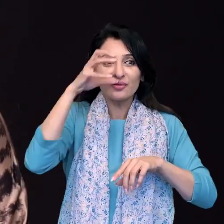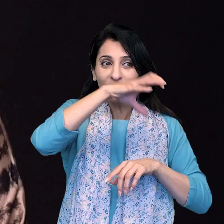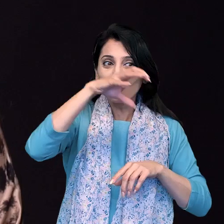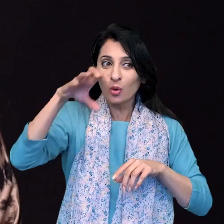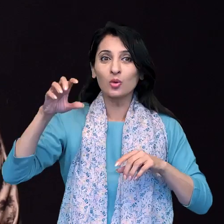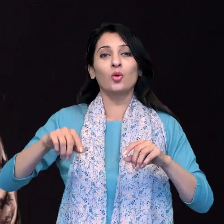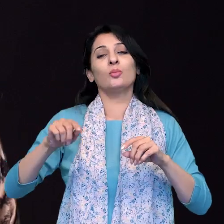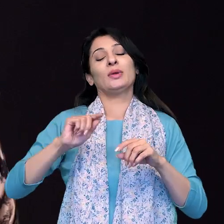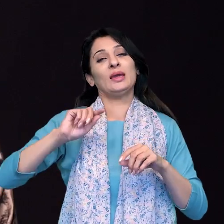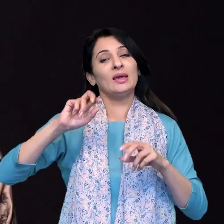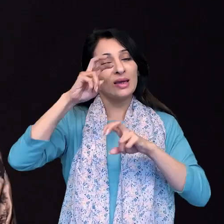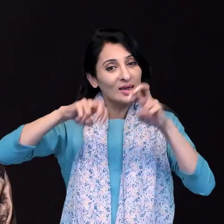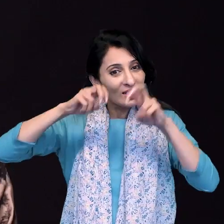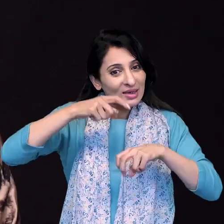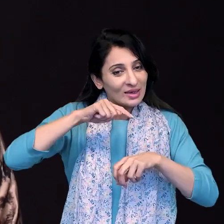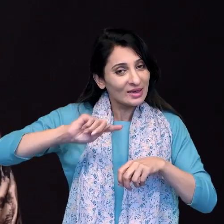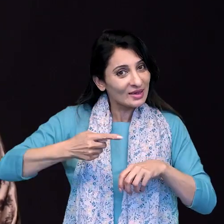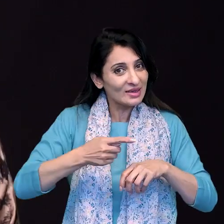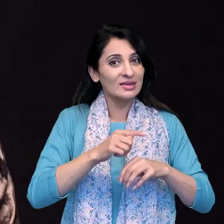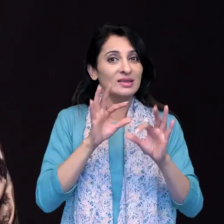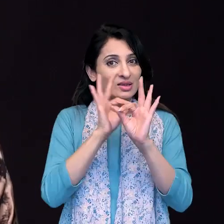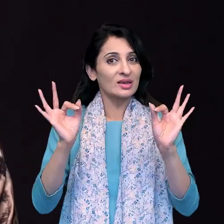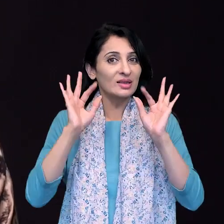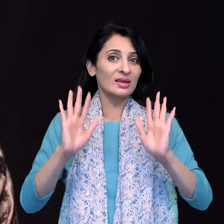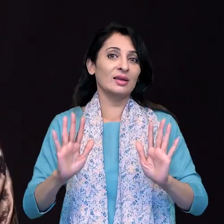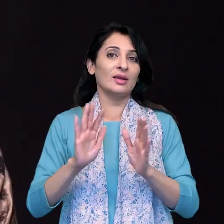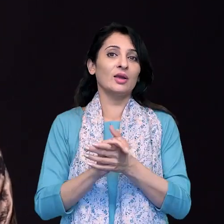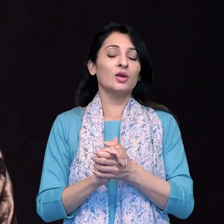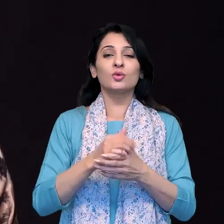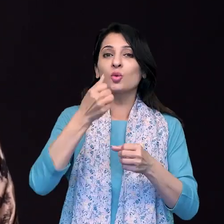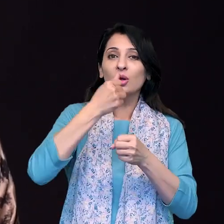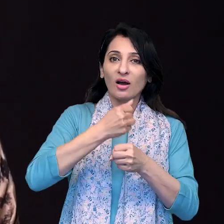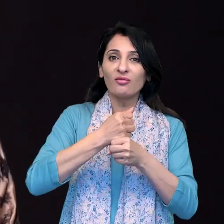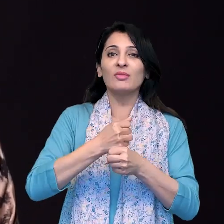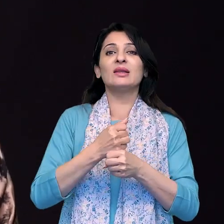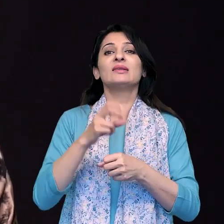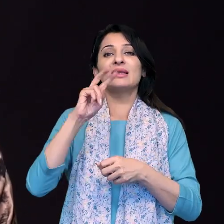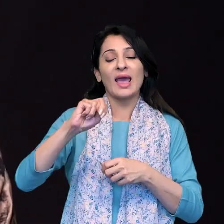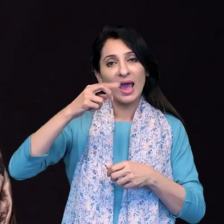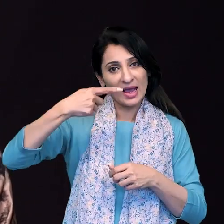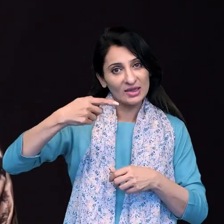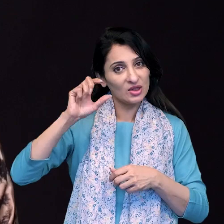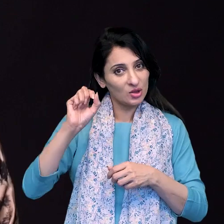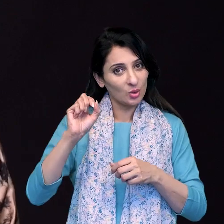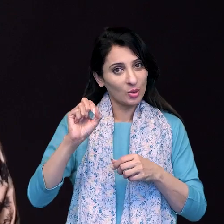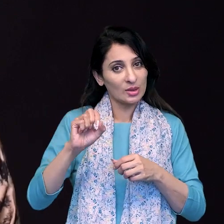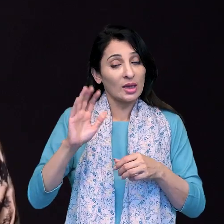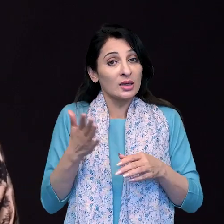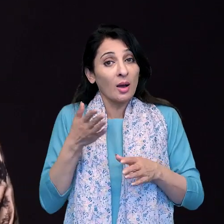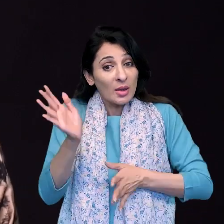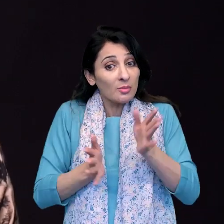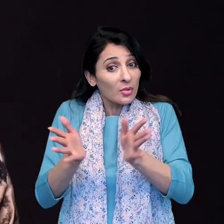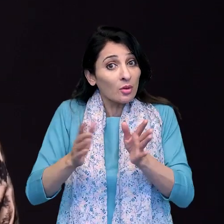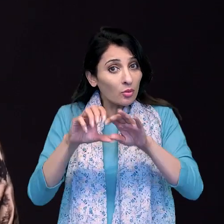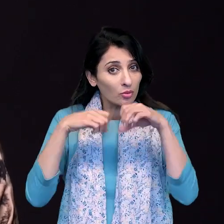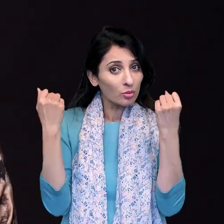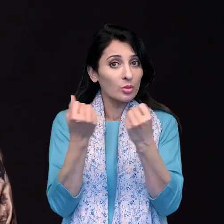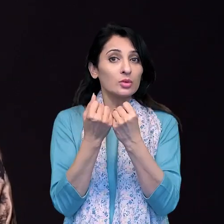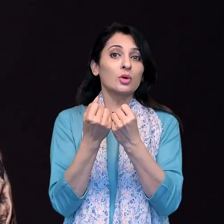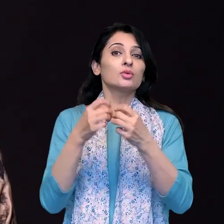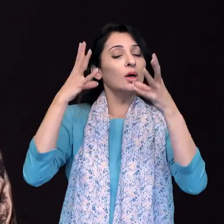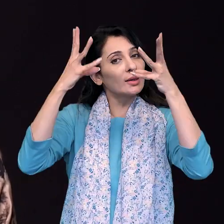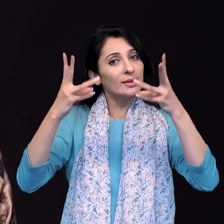हैं, एंड देन दैट डेटा एंड इन्फॉर्मेशन गाइड्स देम। तो गवर्नमेंट्स, NGOs, इवन पॉलिटिकल पार्टीज